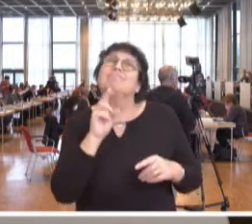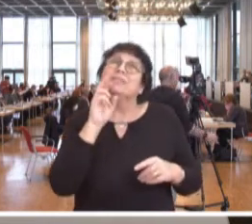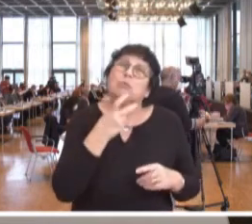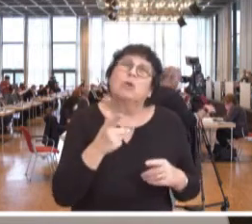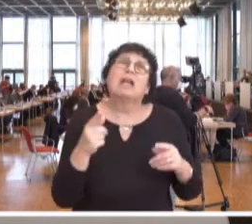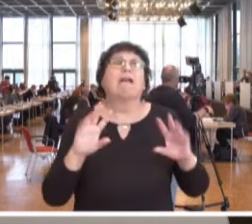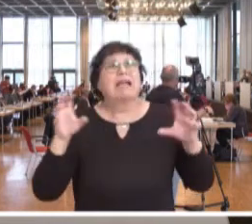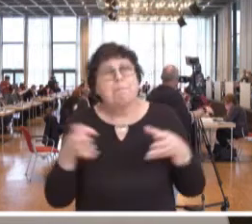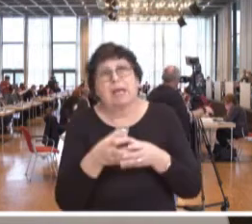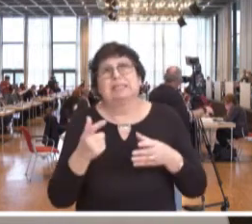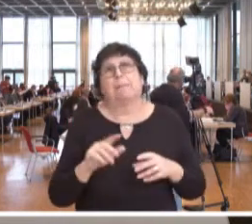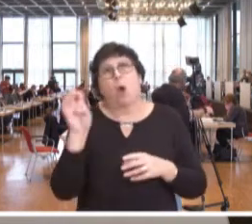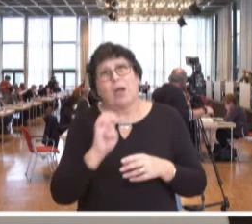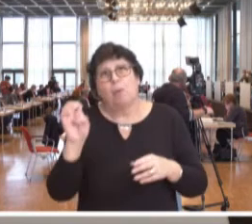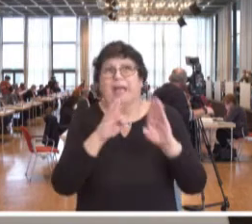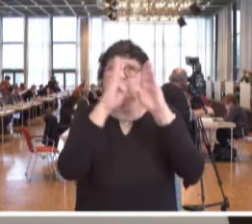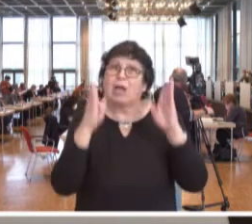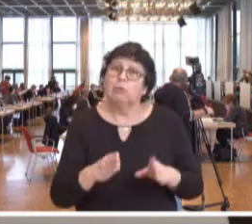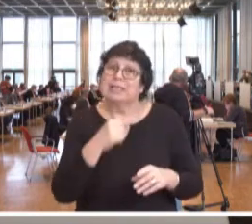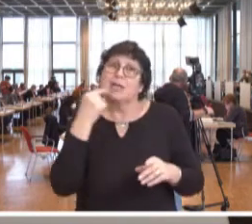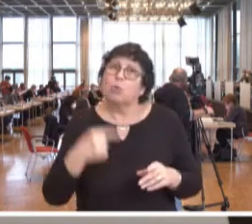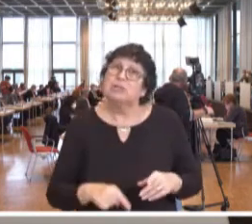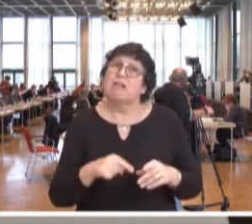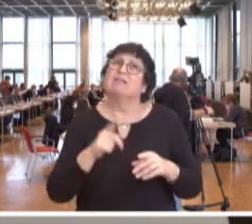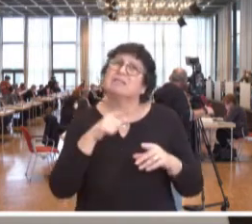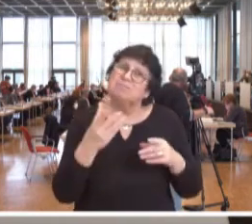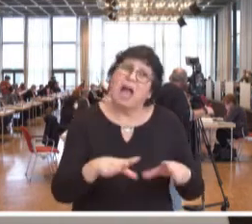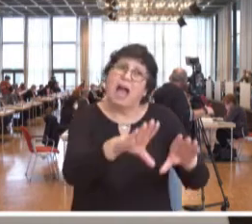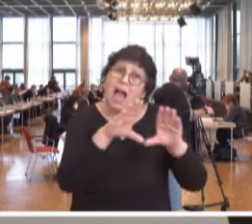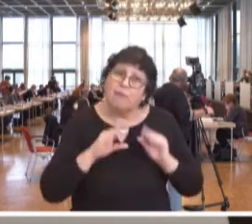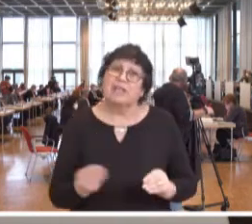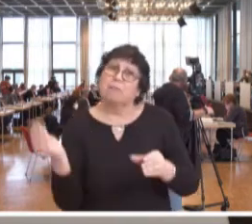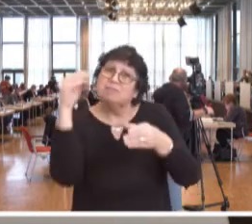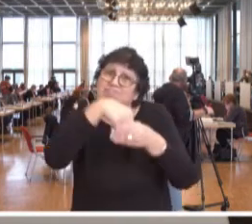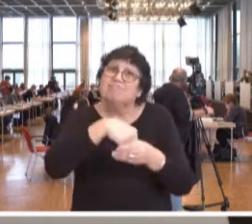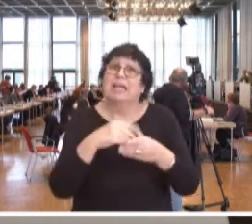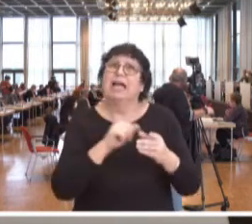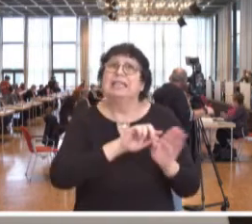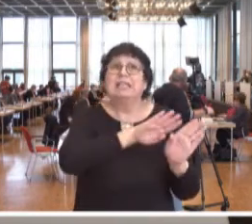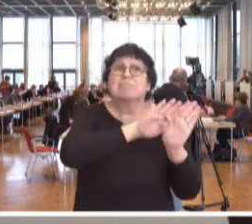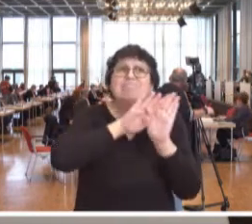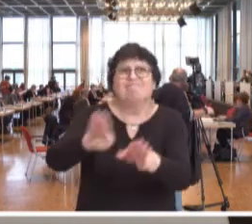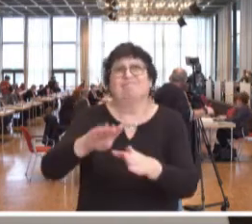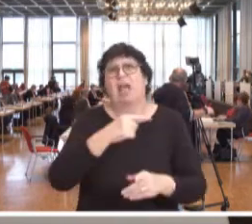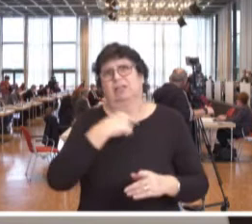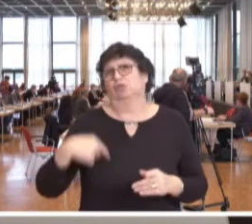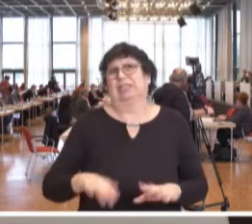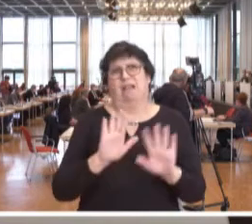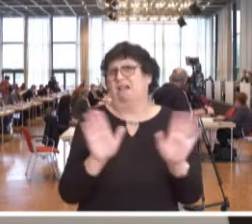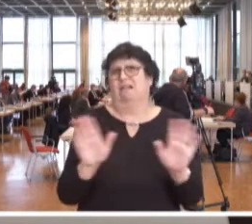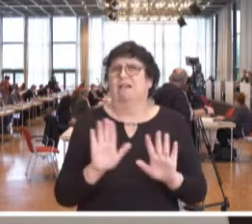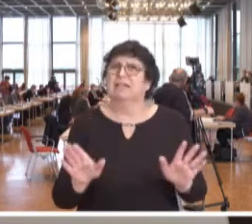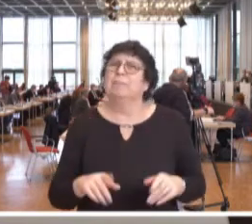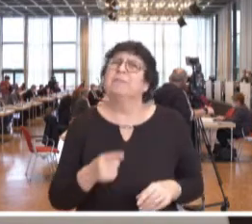diese ausgestreckte Hand aufgreifen und sollten Russland nicht weiter abdrängen in Richtung China. Im Übrigen, alle